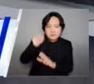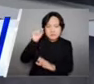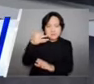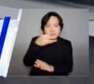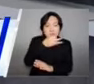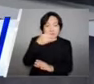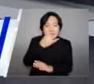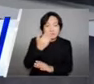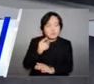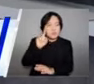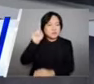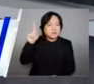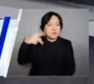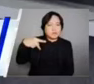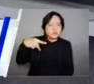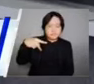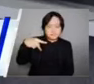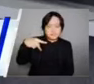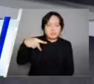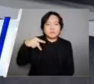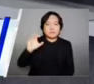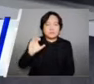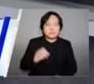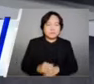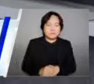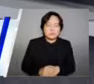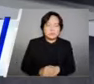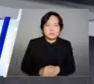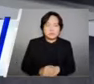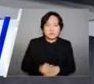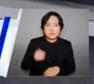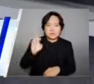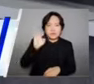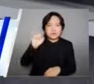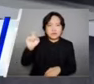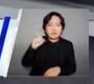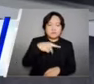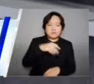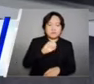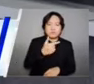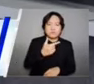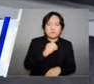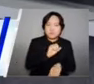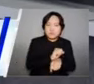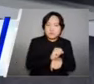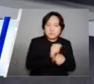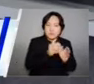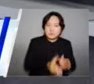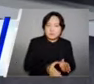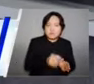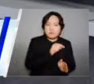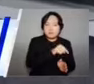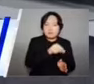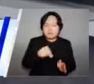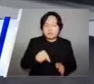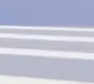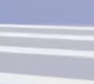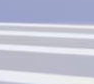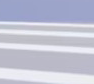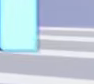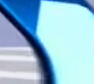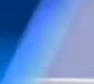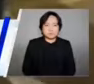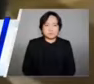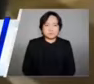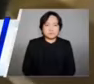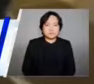dating Pogo worker, at ang hinihinalang parokyano nila, mga dati ding nagtatrabaho umano sa Pogo. Saksi, si Nico Wahe.